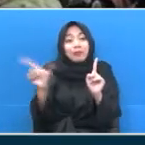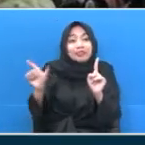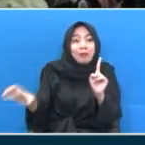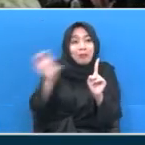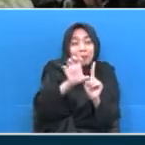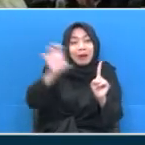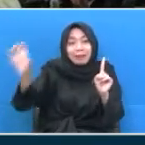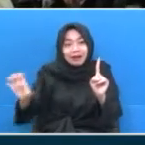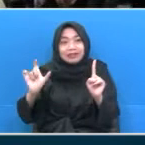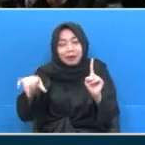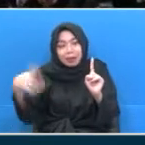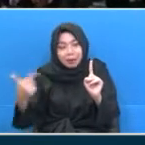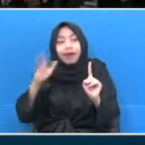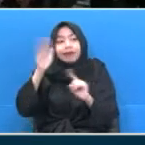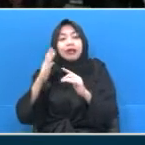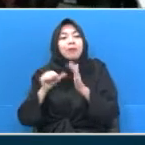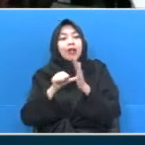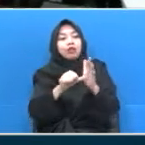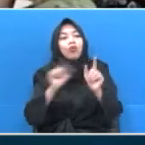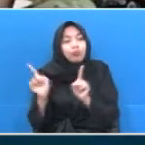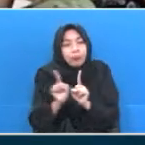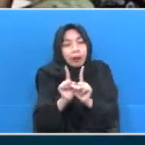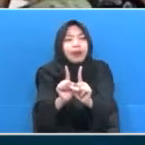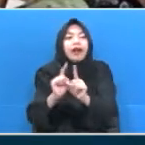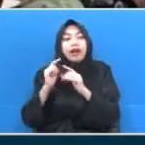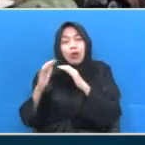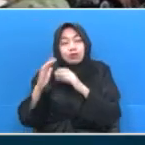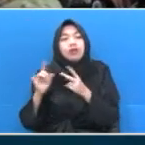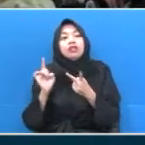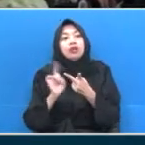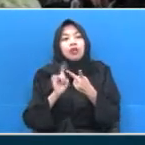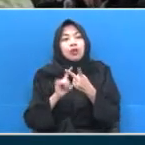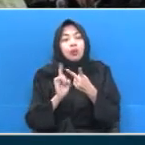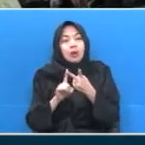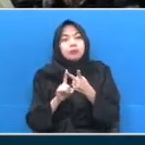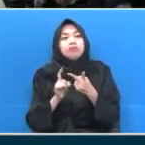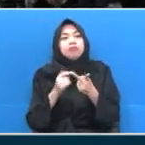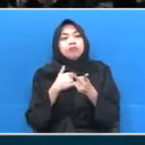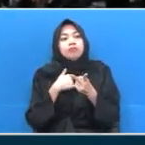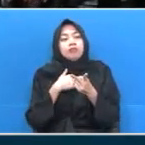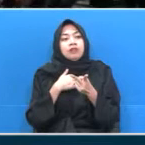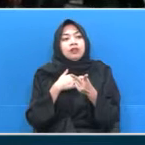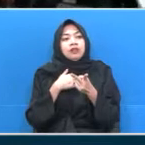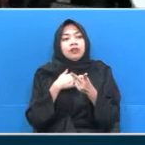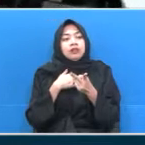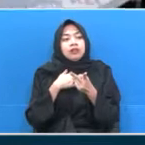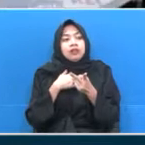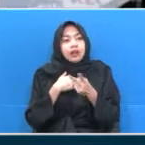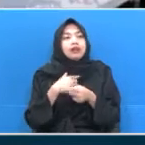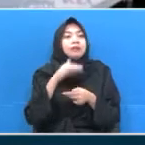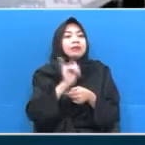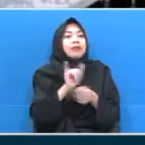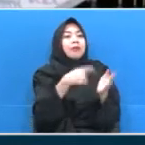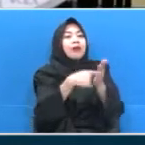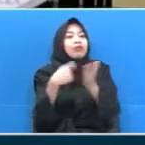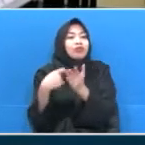kita sudah melakukan melakukan upaya-upaya itu malam ini kami masih terus bertemu untuk dengan para mahasiswa seperti terlihat pada